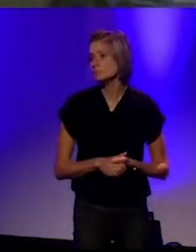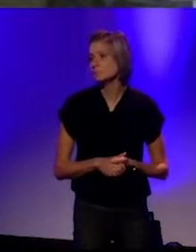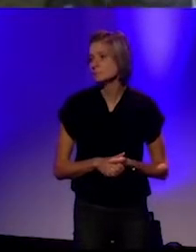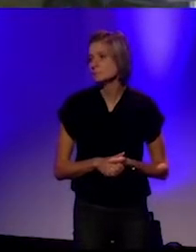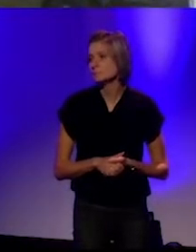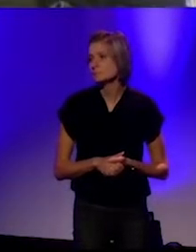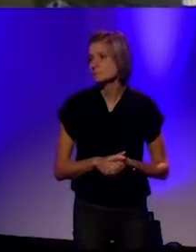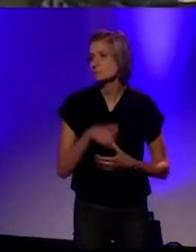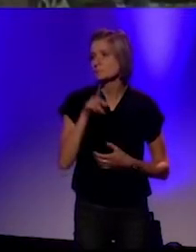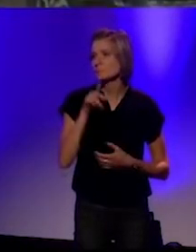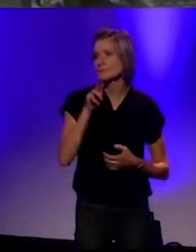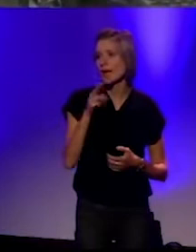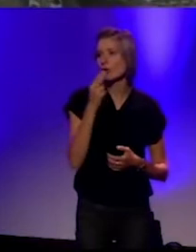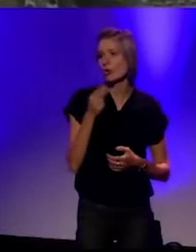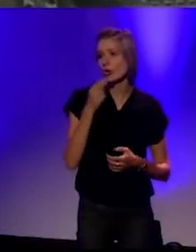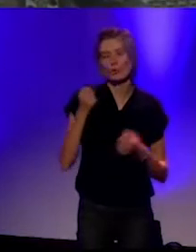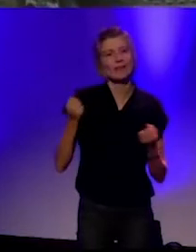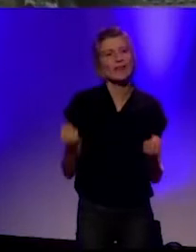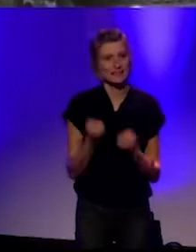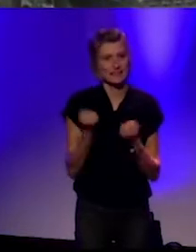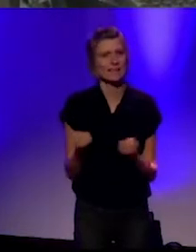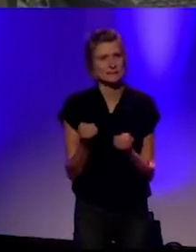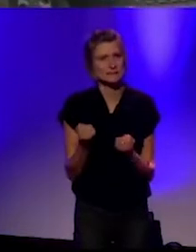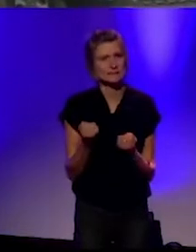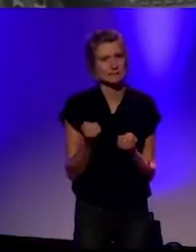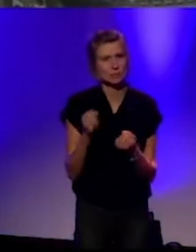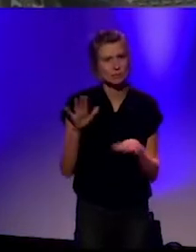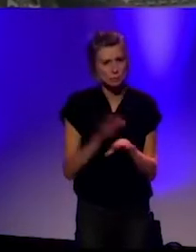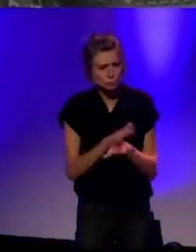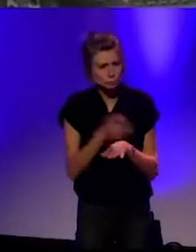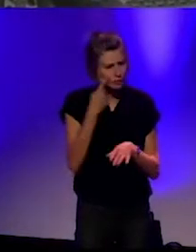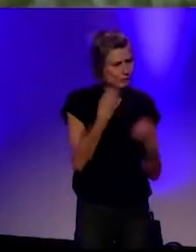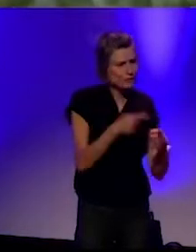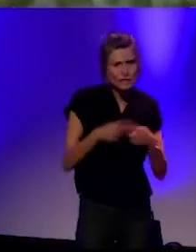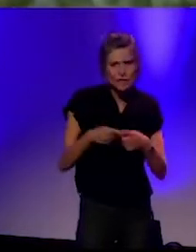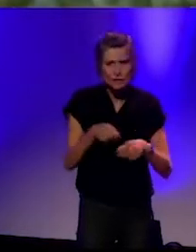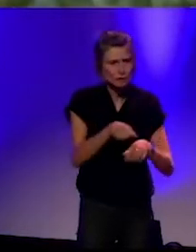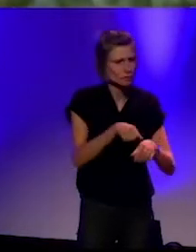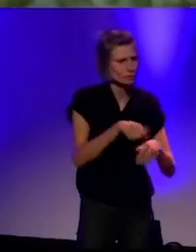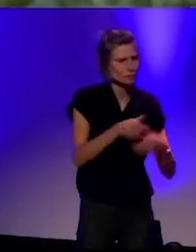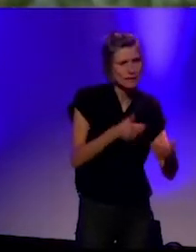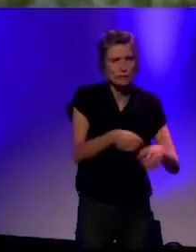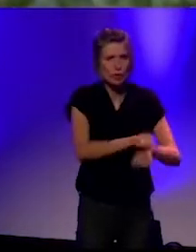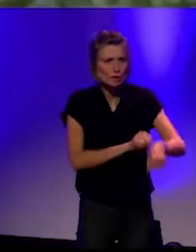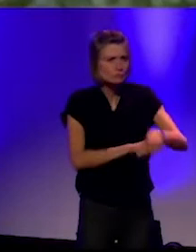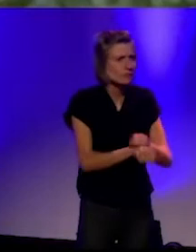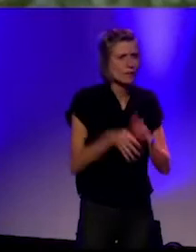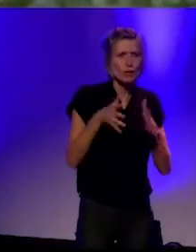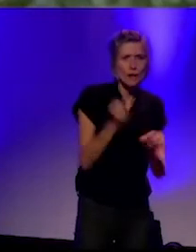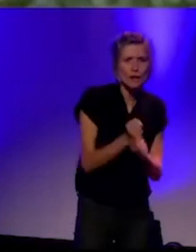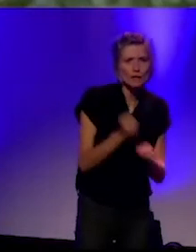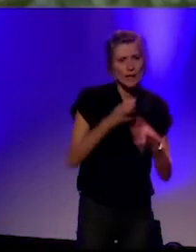KU Leuven Engage bevordert verschillende vormen van engagement, vrijwilligerswerk,